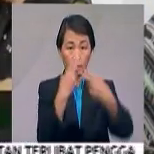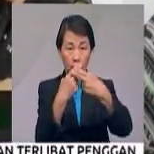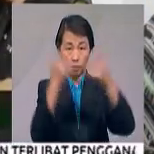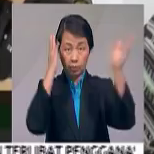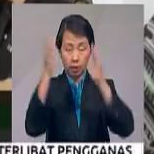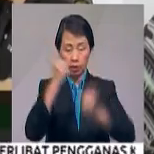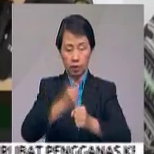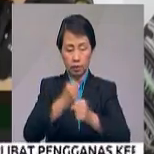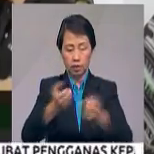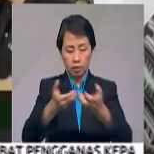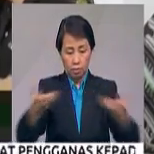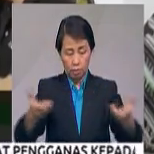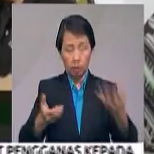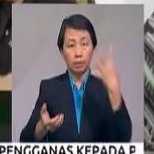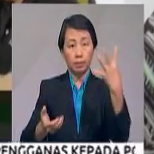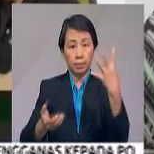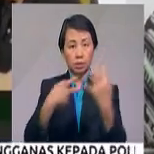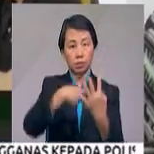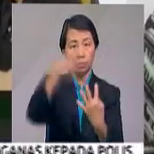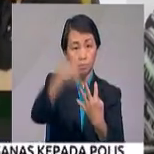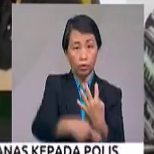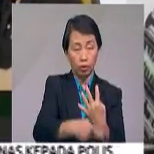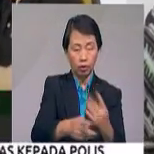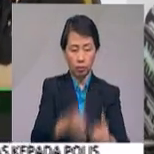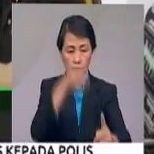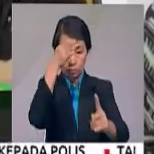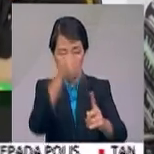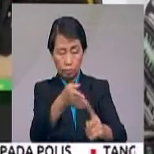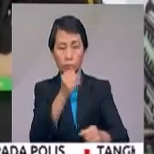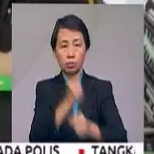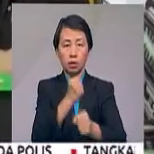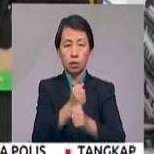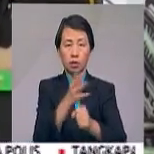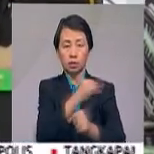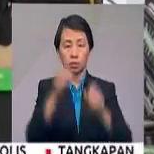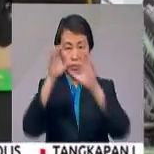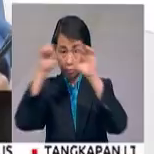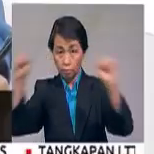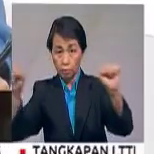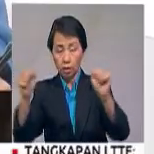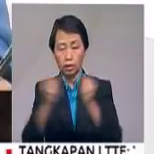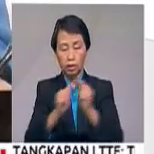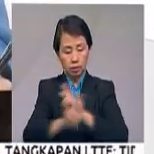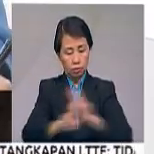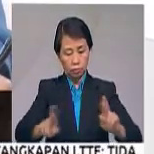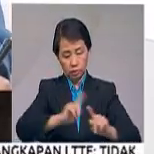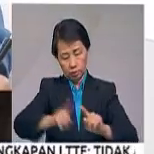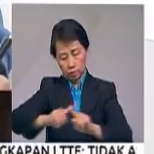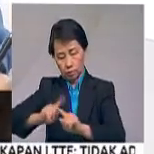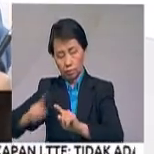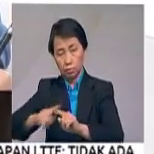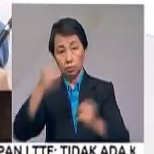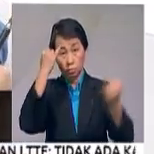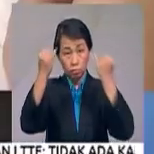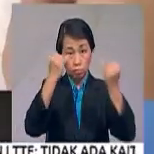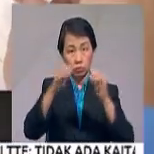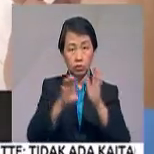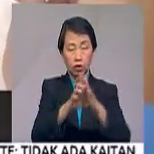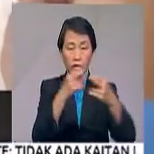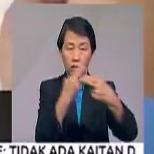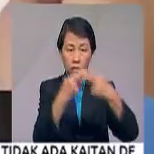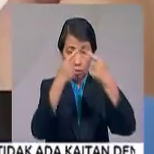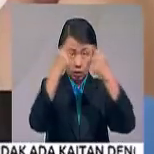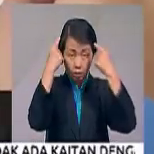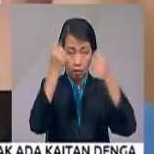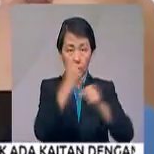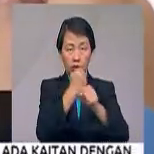#MalaysiaKerja dibahagikan kepada 4 program yang disasarkan kepada pekerja dan majikan dengan menyediakan pelbagai insentif, antaranya